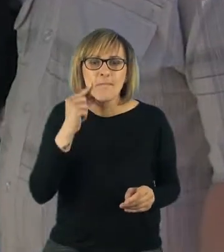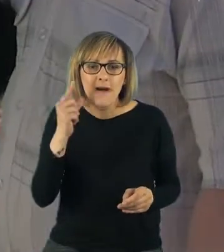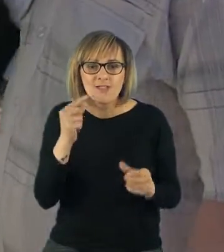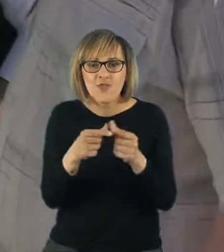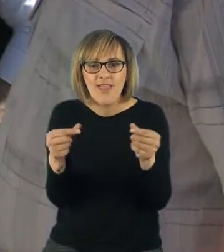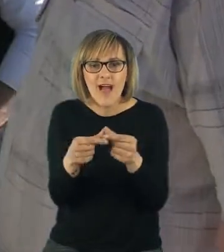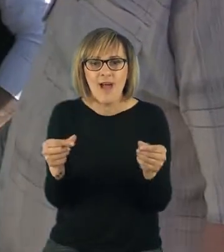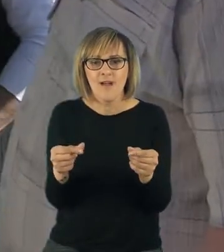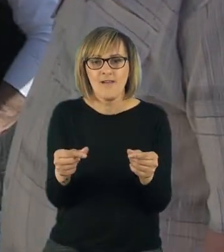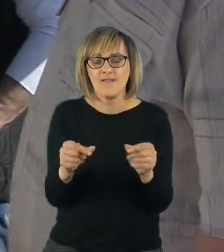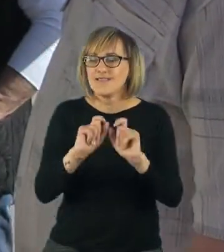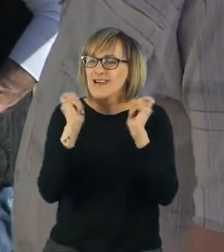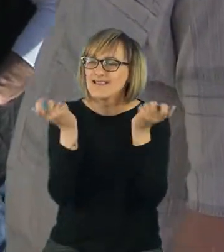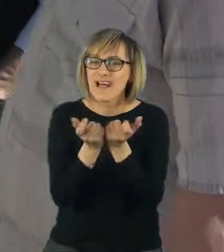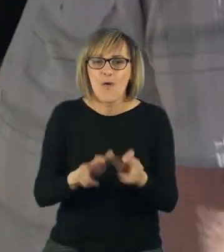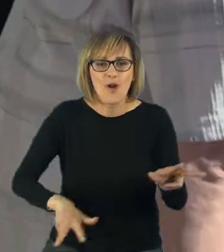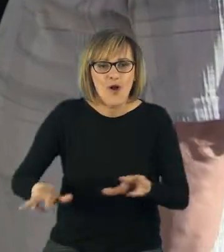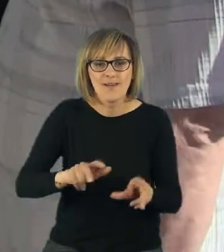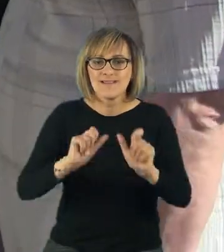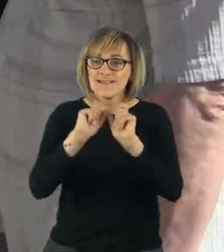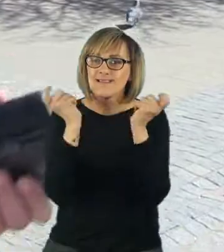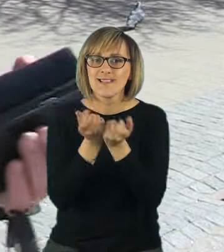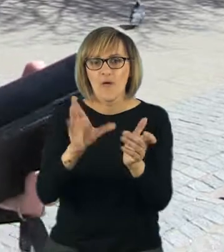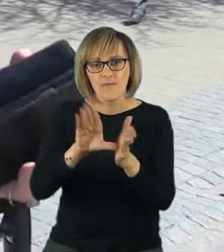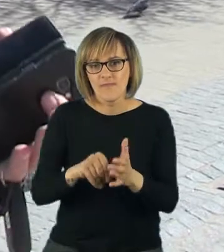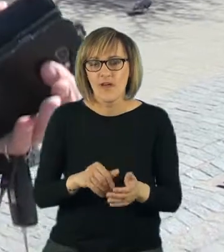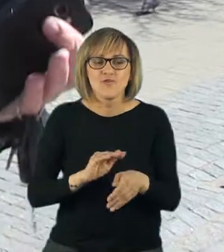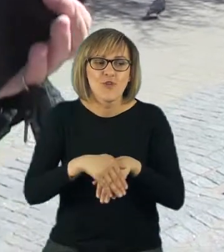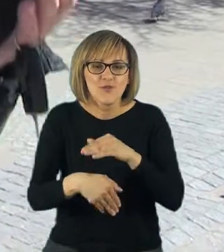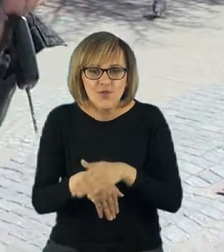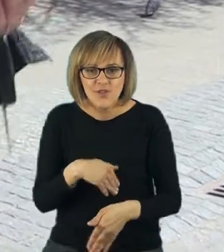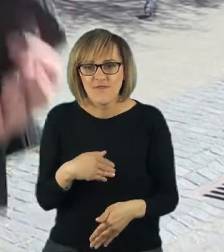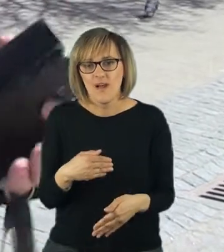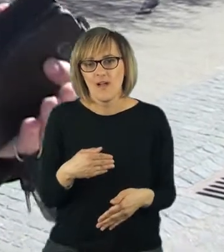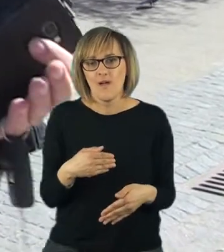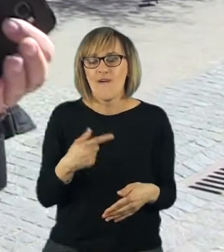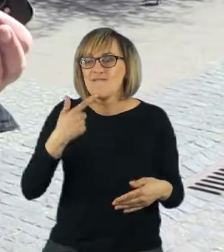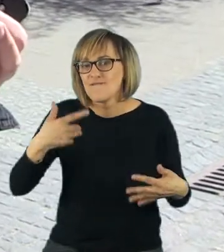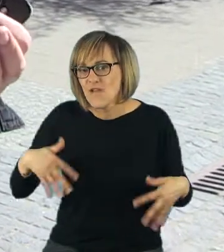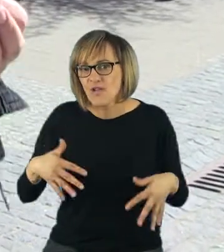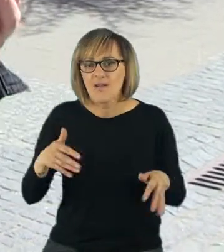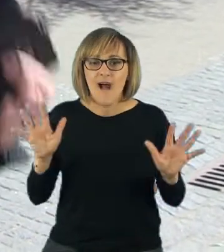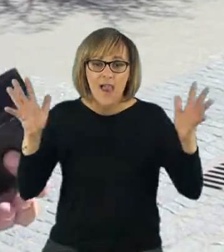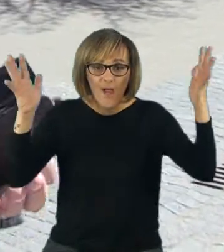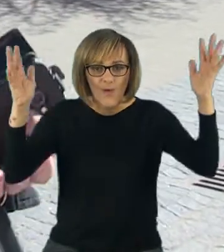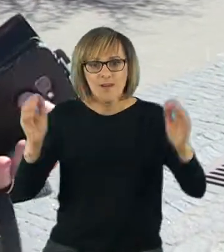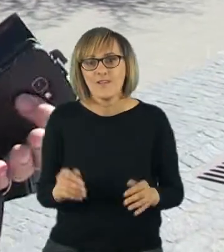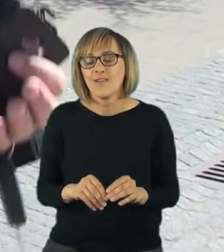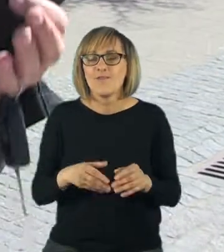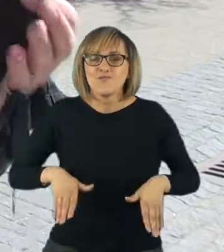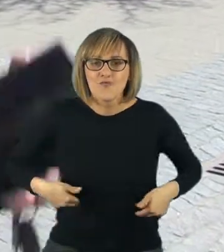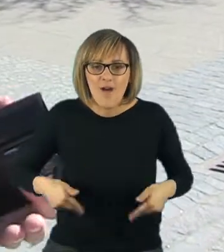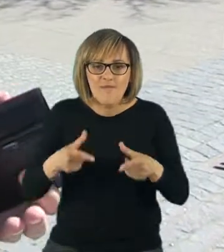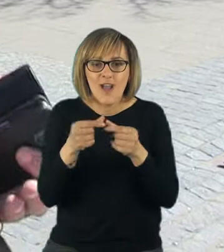smacznego jajka dla całej rodziny i dla całego miasta. Szczęśliwego, wesołego alleluja, zdrowych